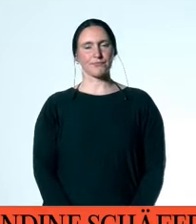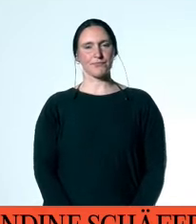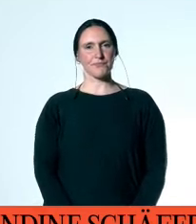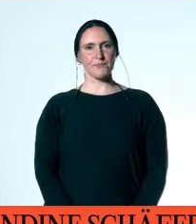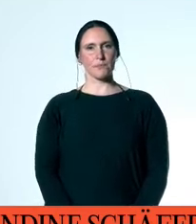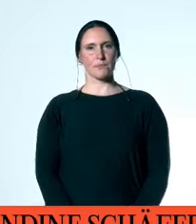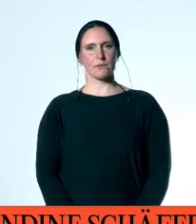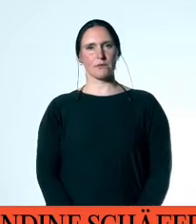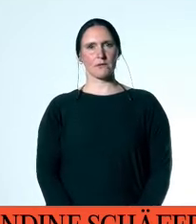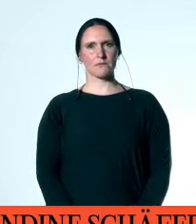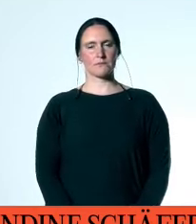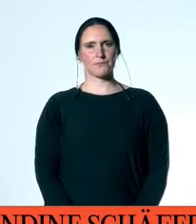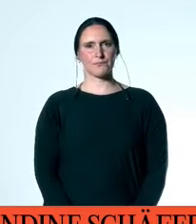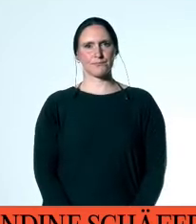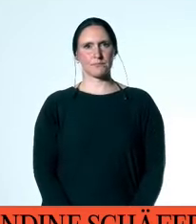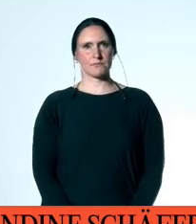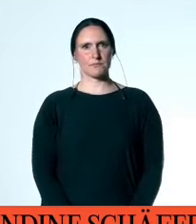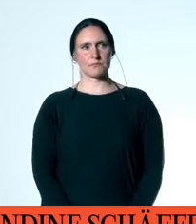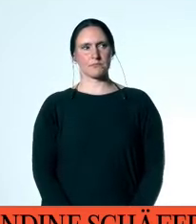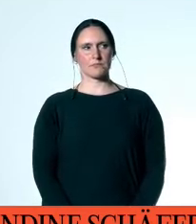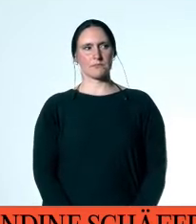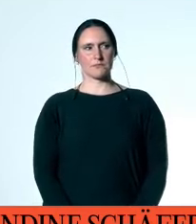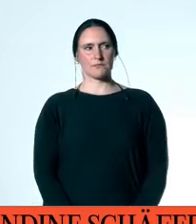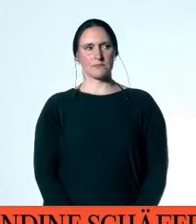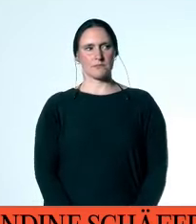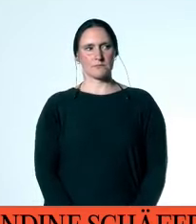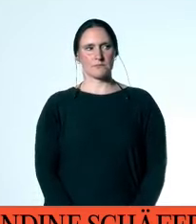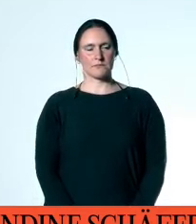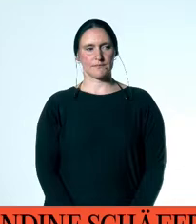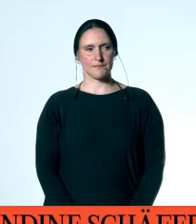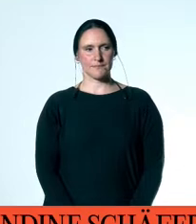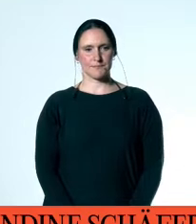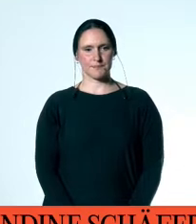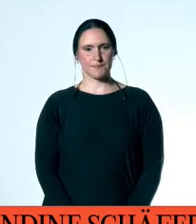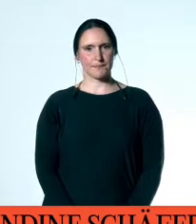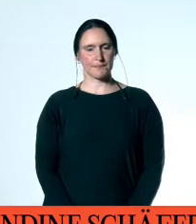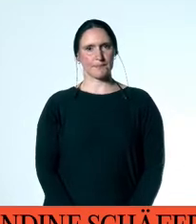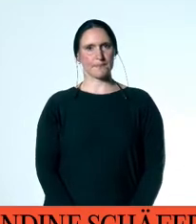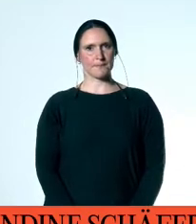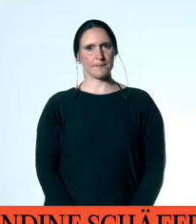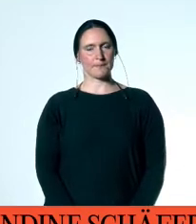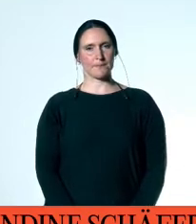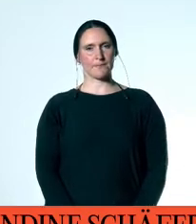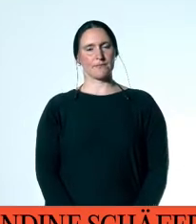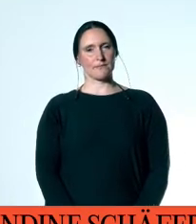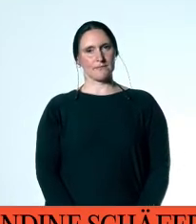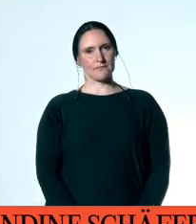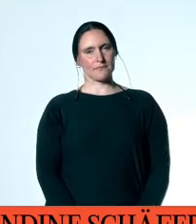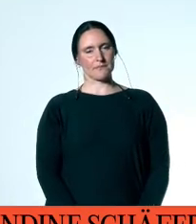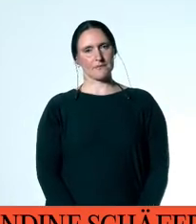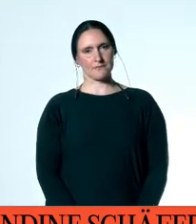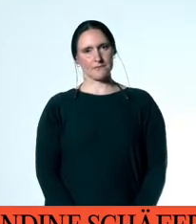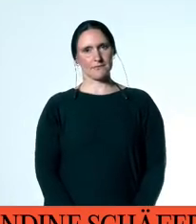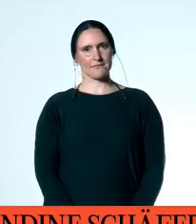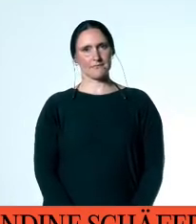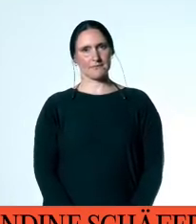gar nicht haben die Leute erwartet, dass wir mit einem Sarg auf die Straße gehen. Es war also wirklich eine große Überraschung für die Leute, die waren wirklich